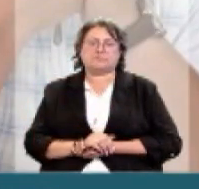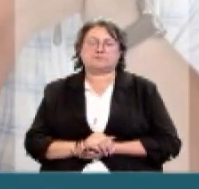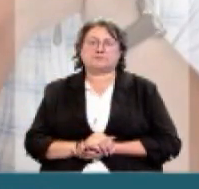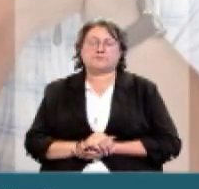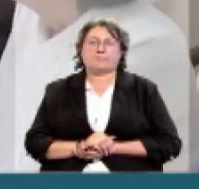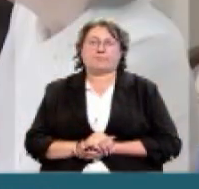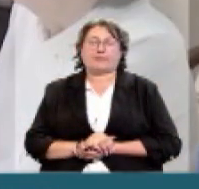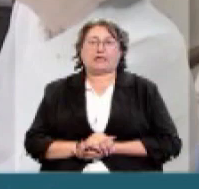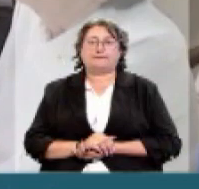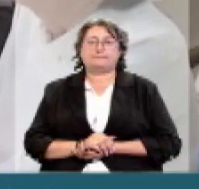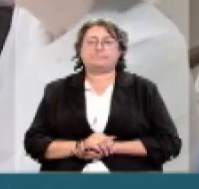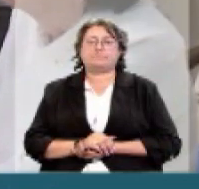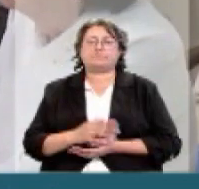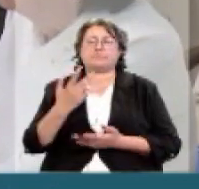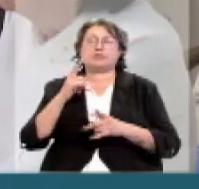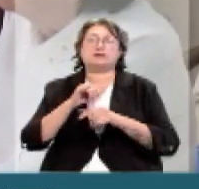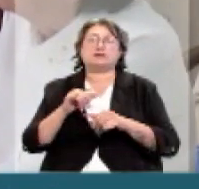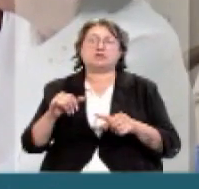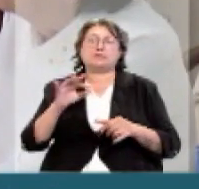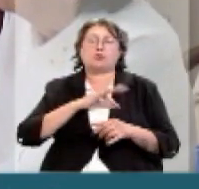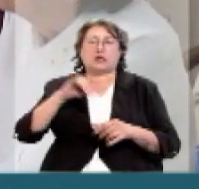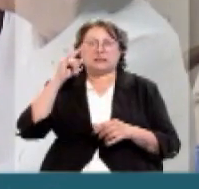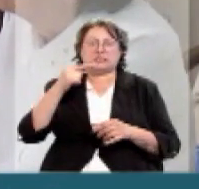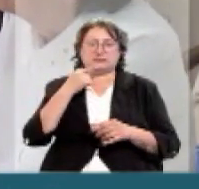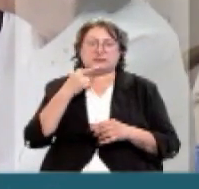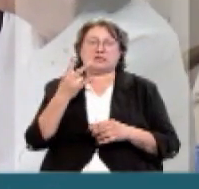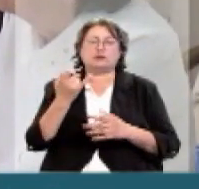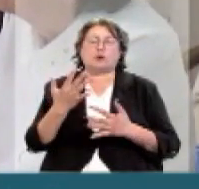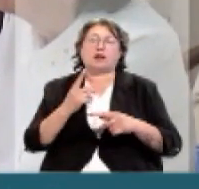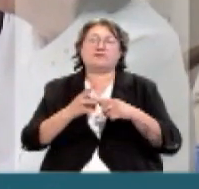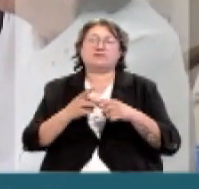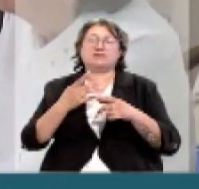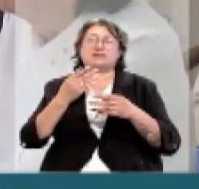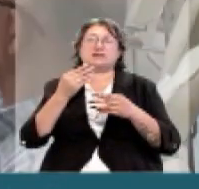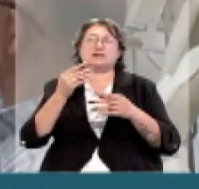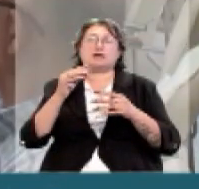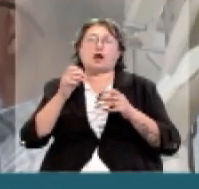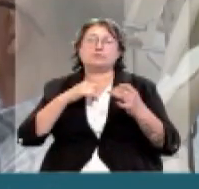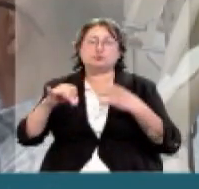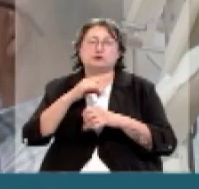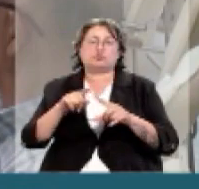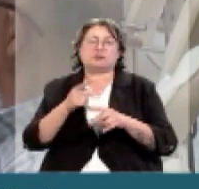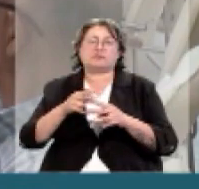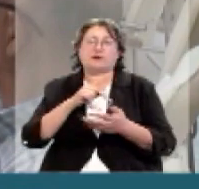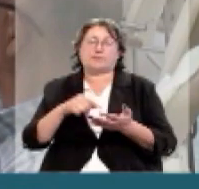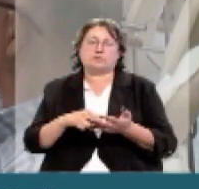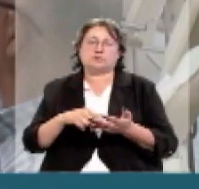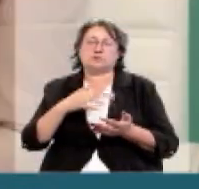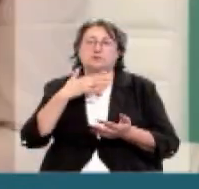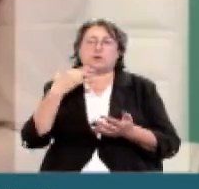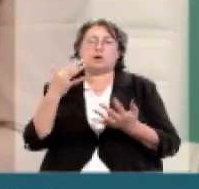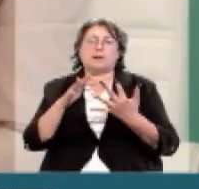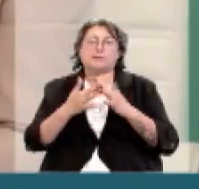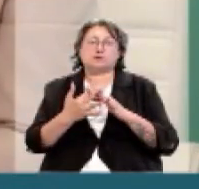көптеген елді мекендердің бір кездері қазақша тарихи атаулары болған. Қазіргі күні аномастика бойынша қандай жұмыстар атқарылу керек? Ұсыныстар сан